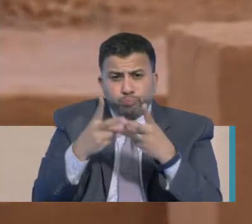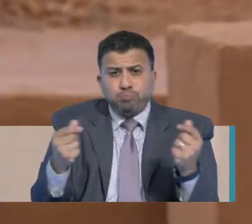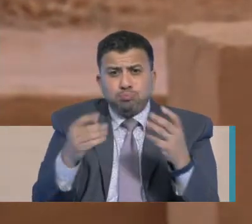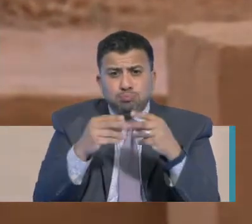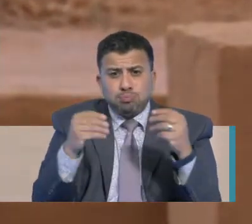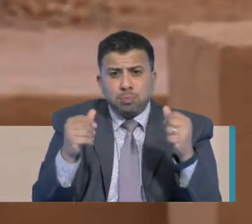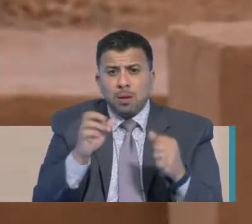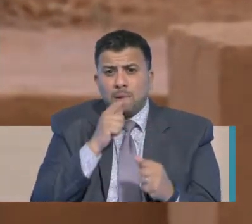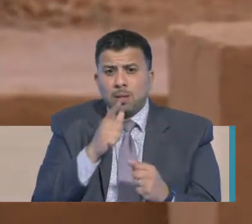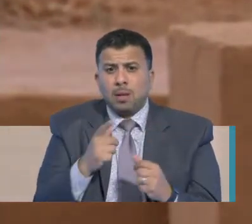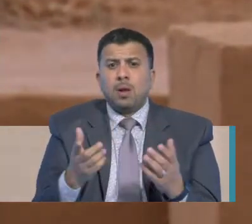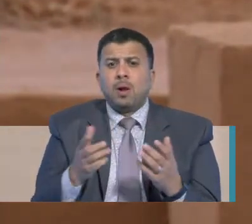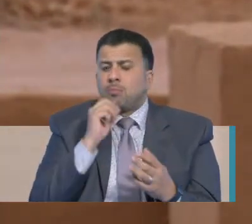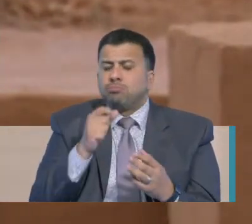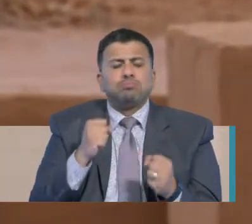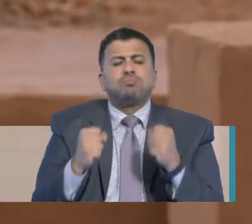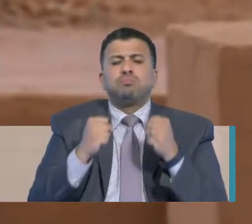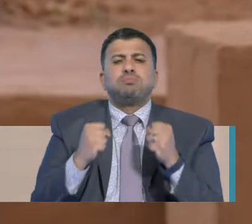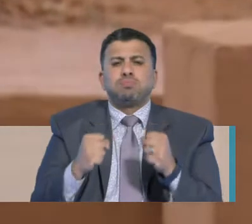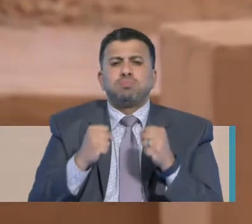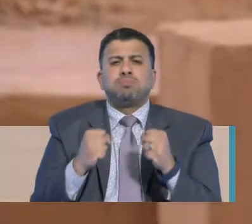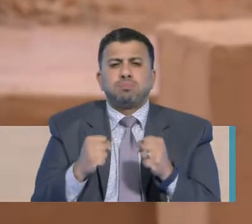يعني ريح شديدة.